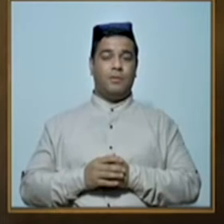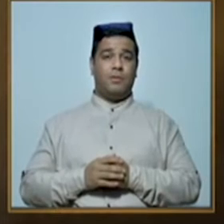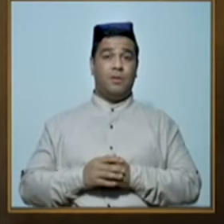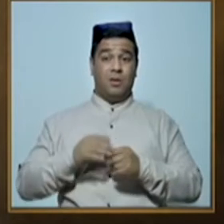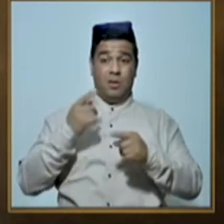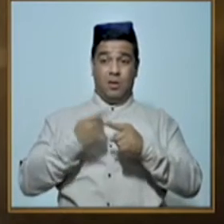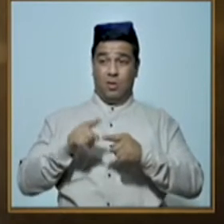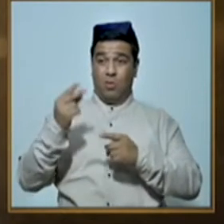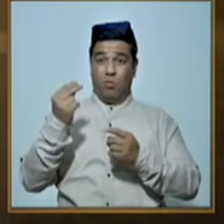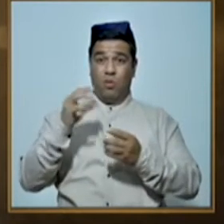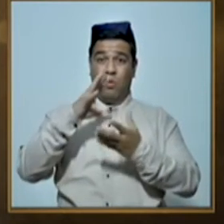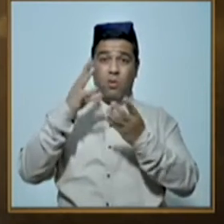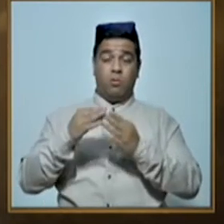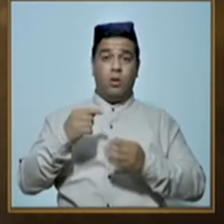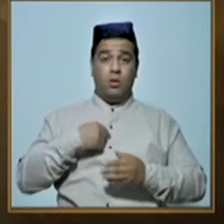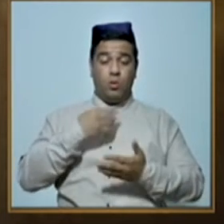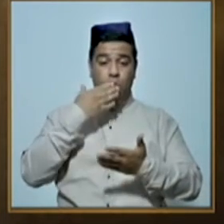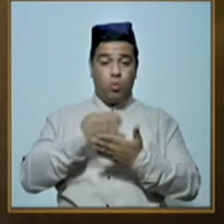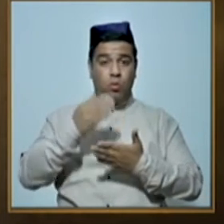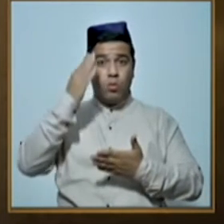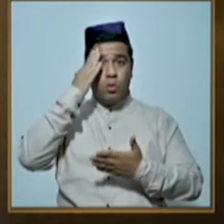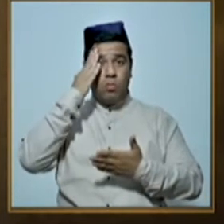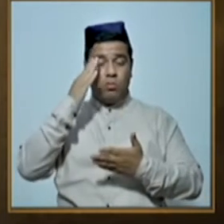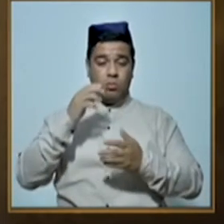mallarını dedi, ben özümde bar ilim tavalli taptım.